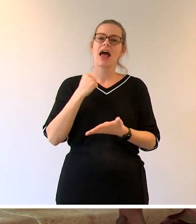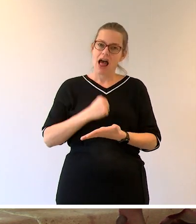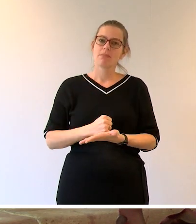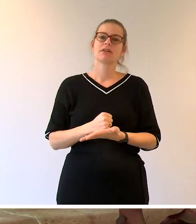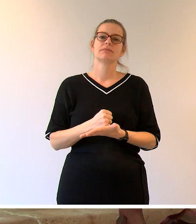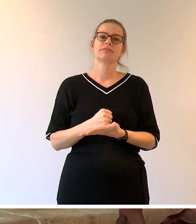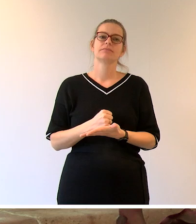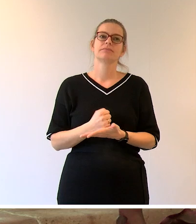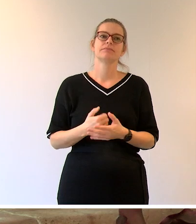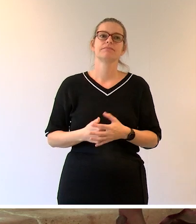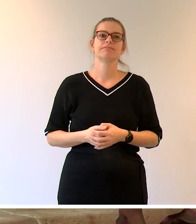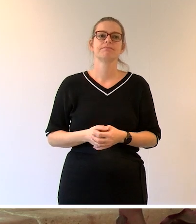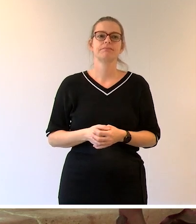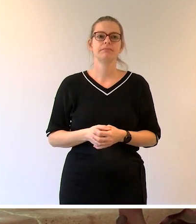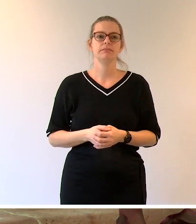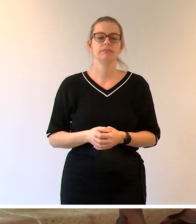Amen.